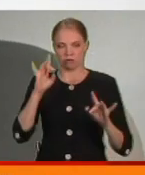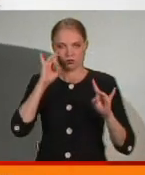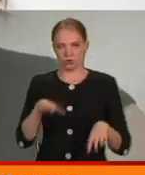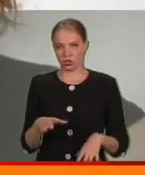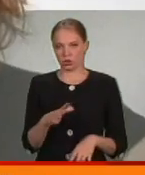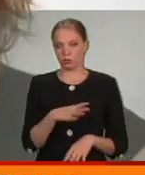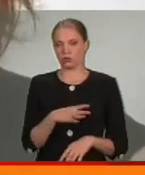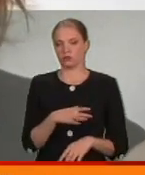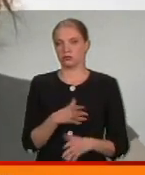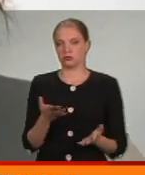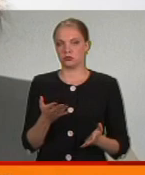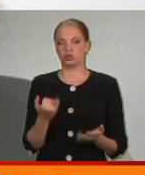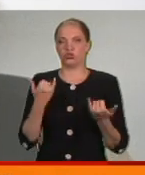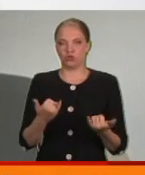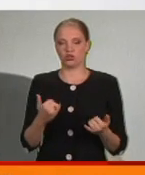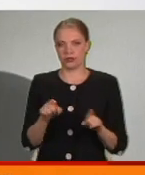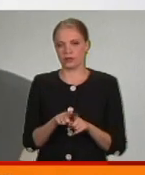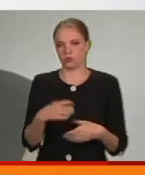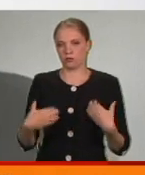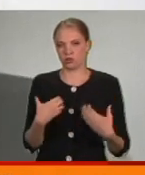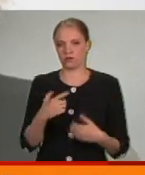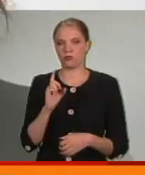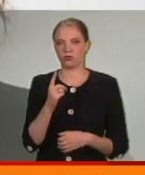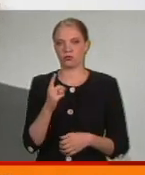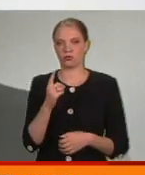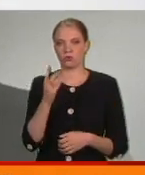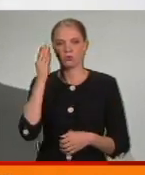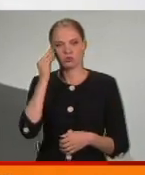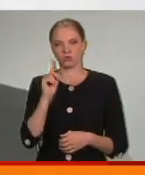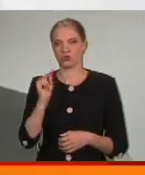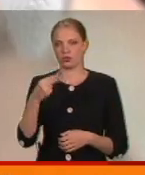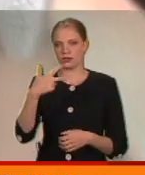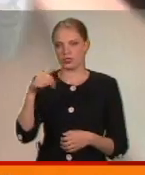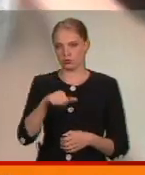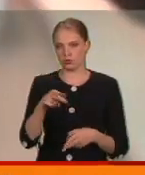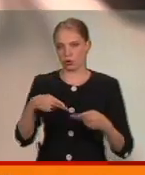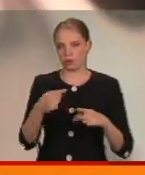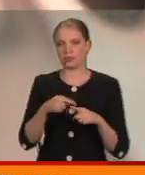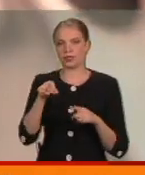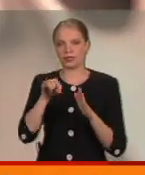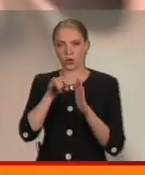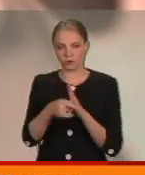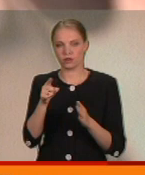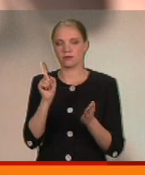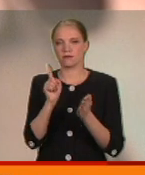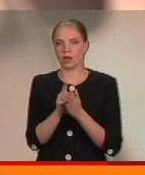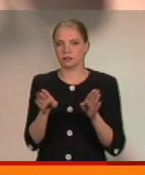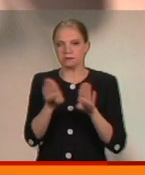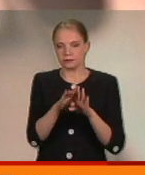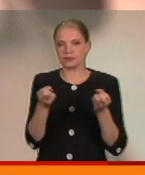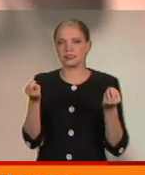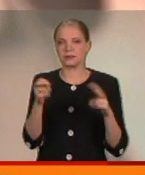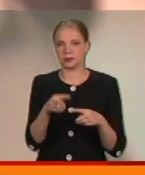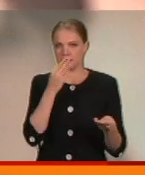було. Да і зараз ще переживаємо, тим більше, якщо вчишся через полчаса операція. Цей самий отвір лікарі мають закрити